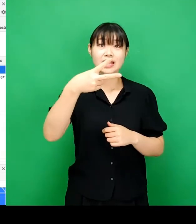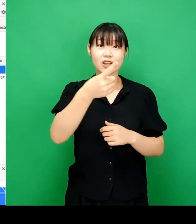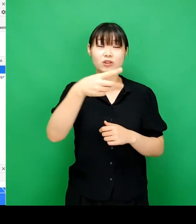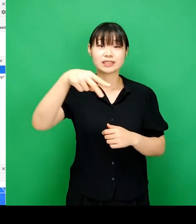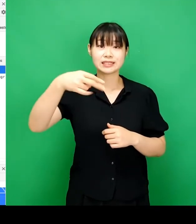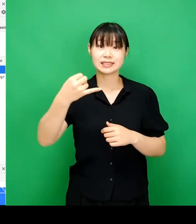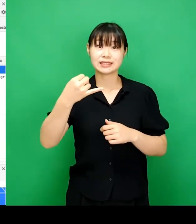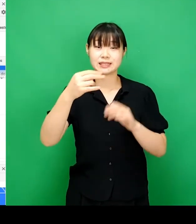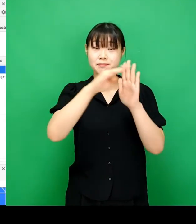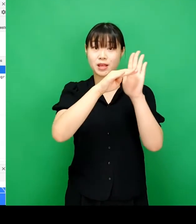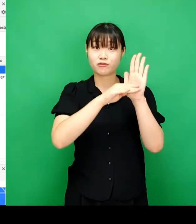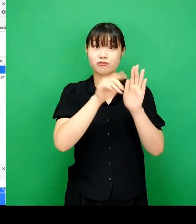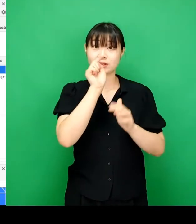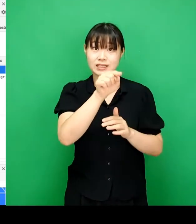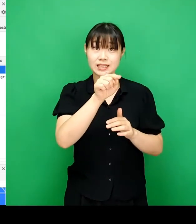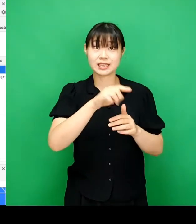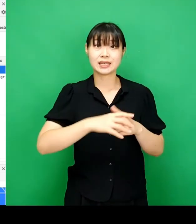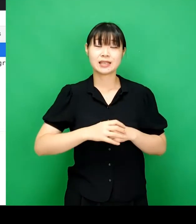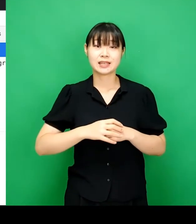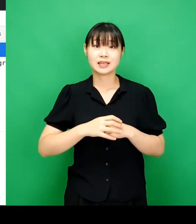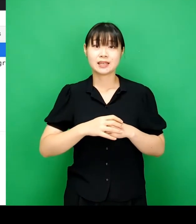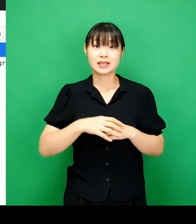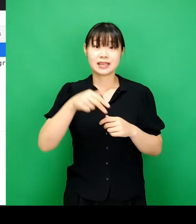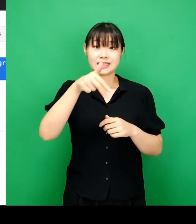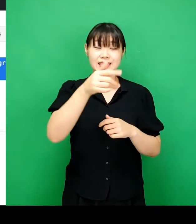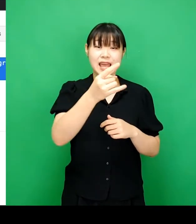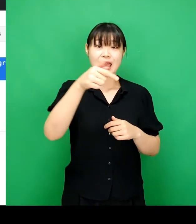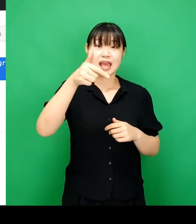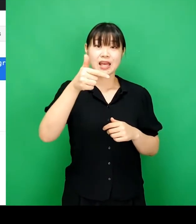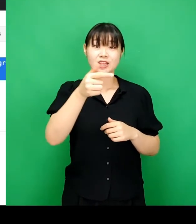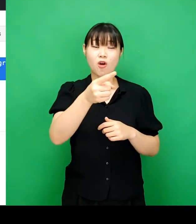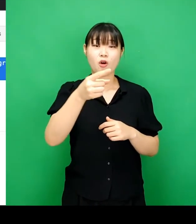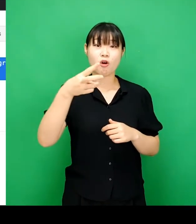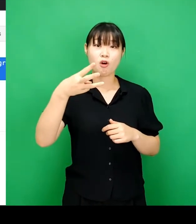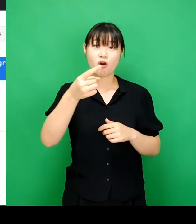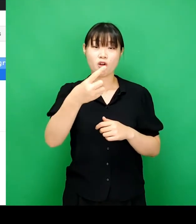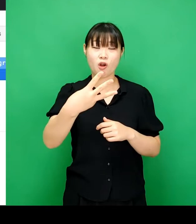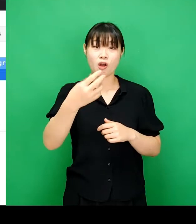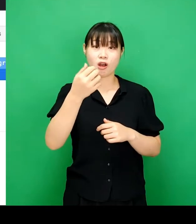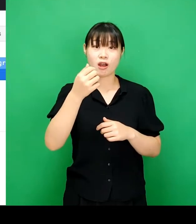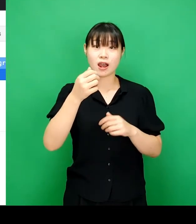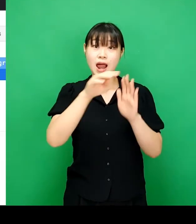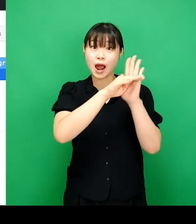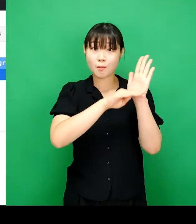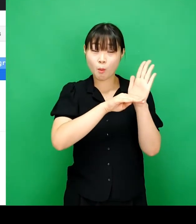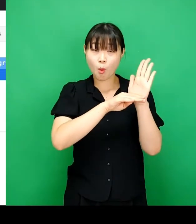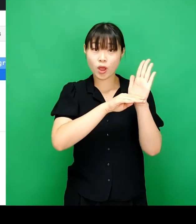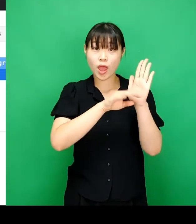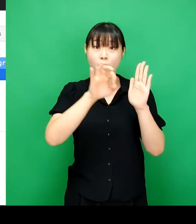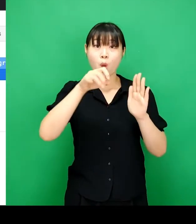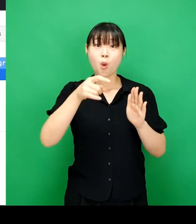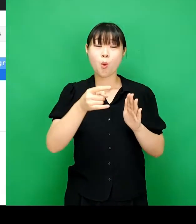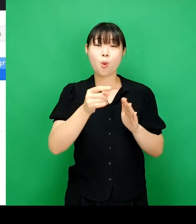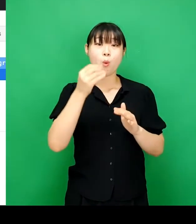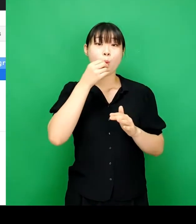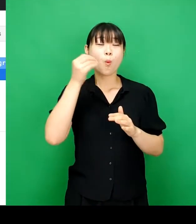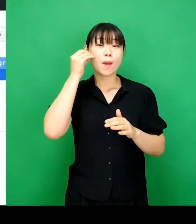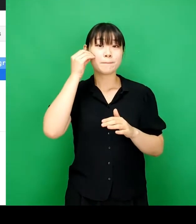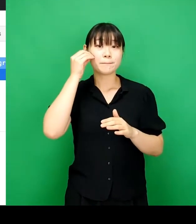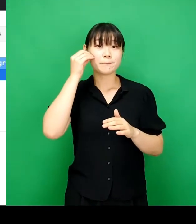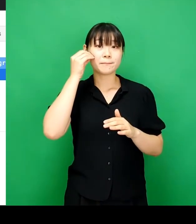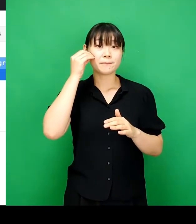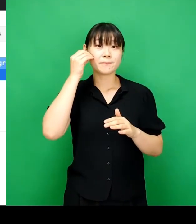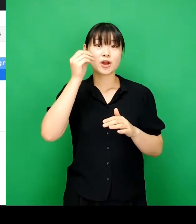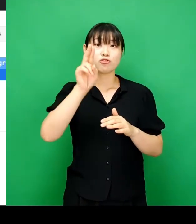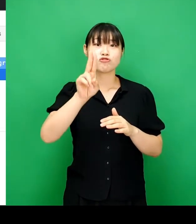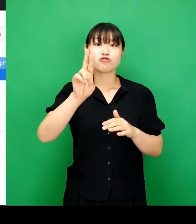다시 헤더스 메뉴를 클릭합니다. 제너럴 항목에 리퀘스트 URL을 보면 웹브라우저